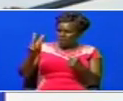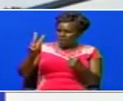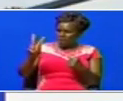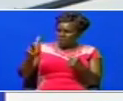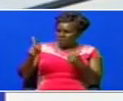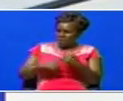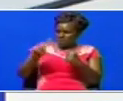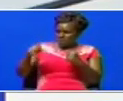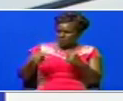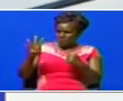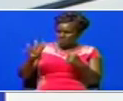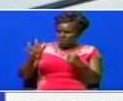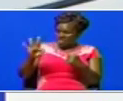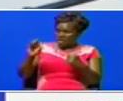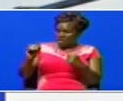126,475,